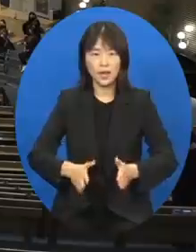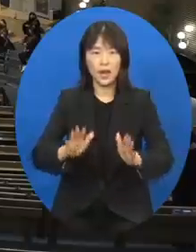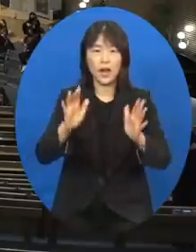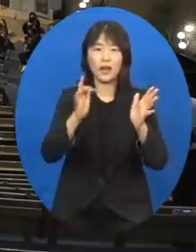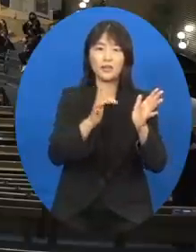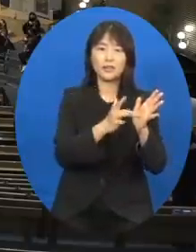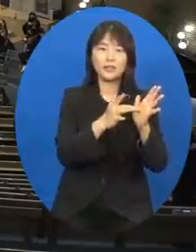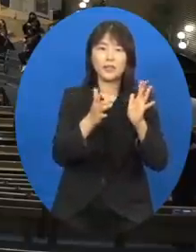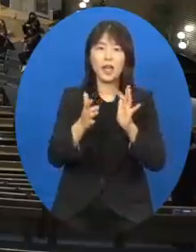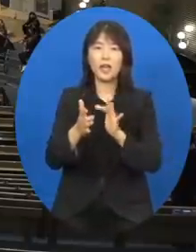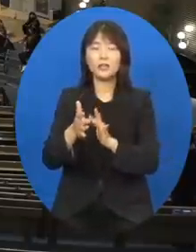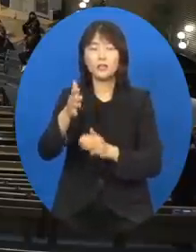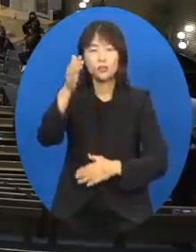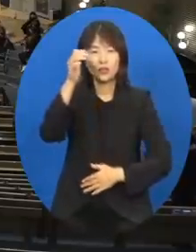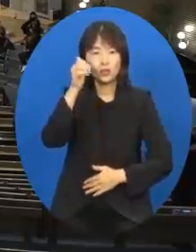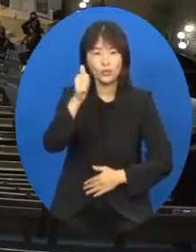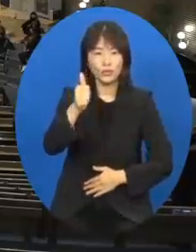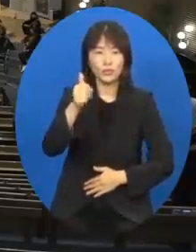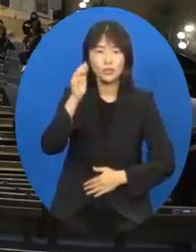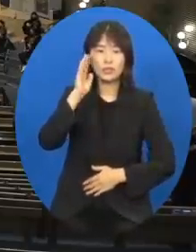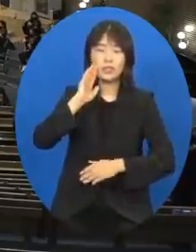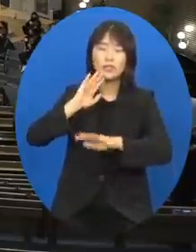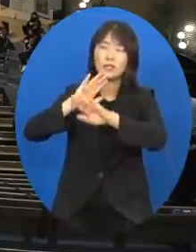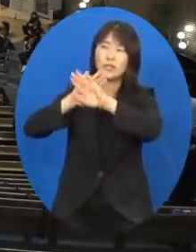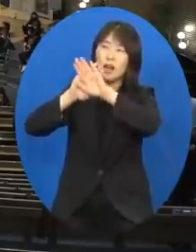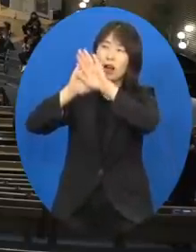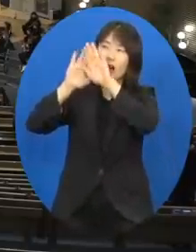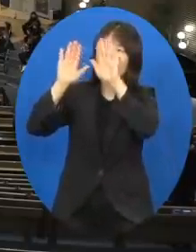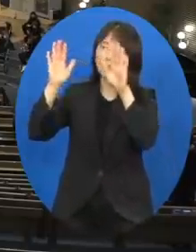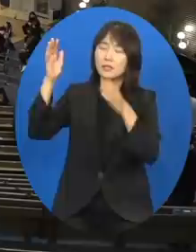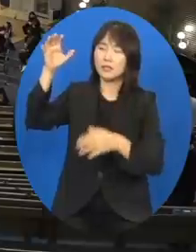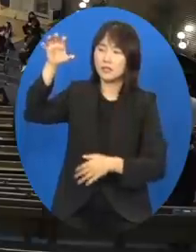오늘 나신 예수는